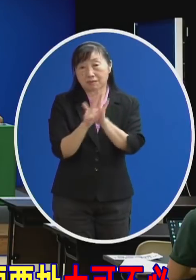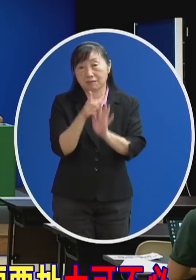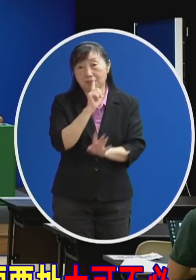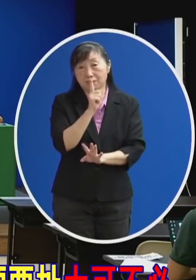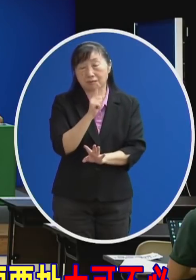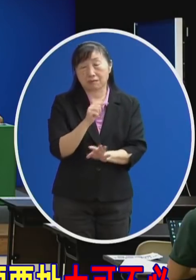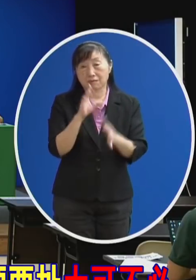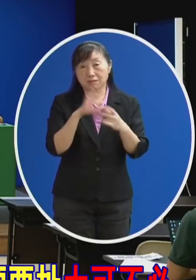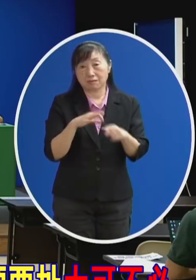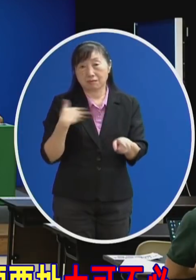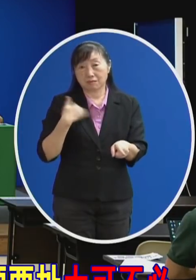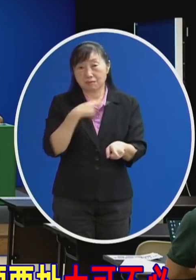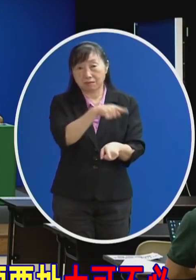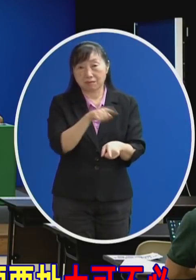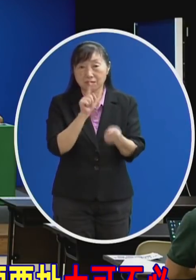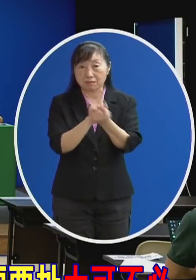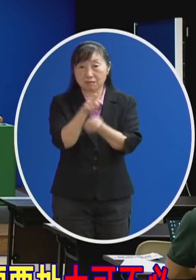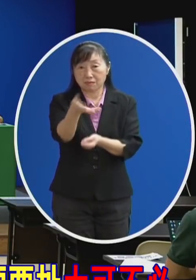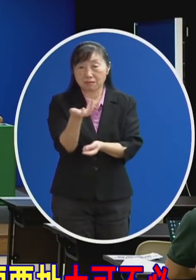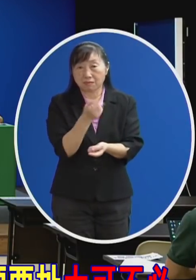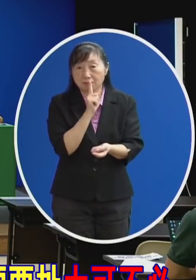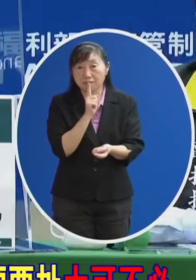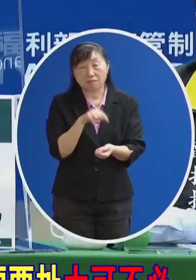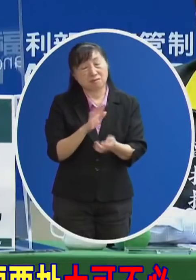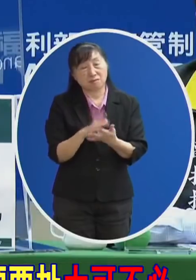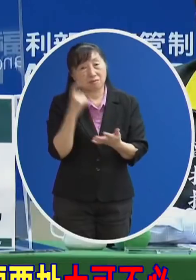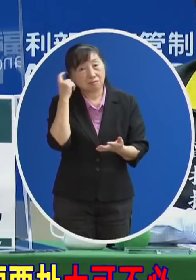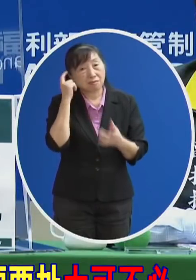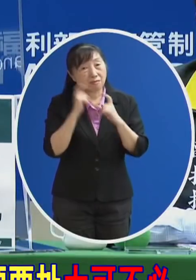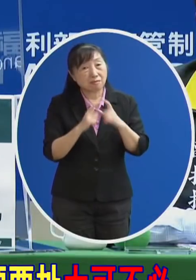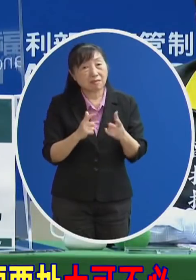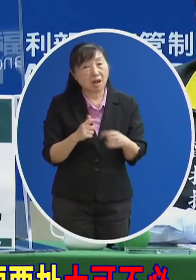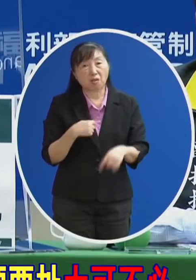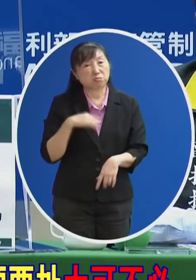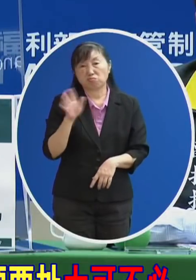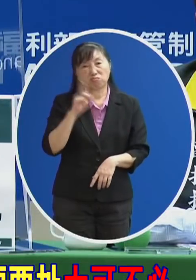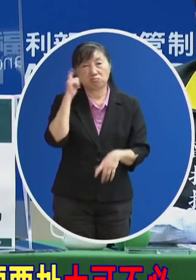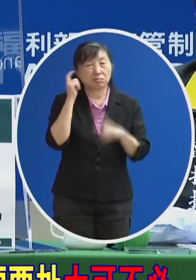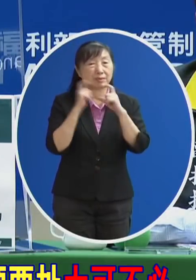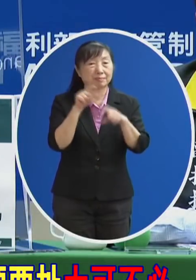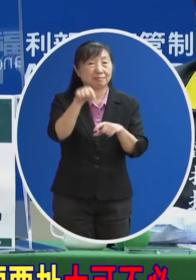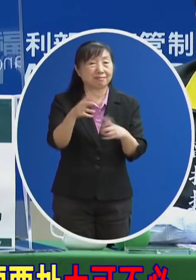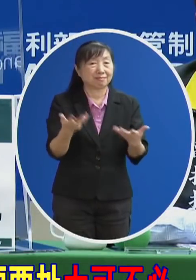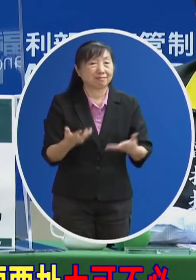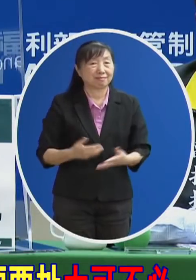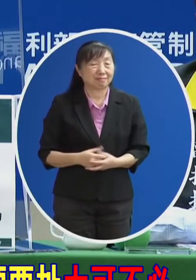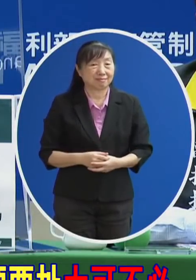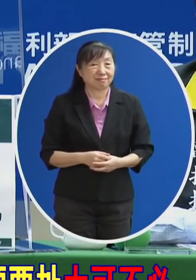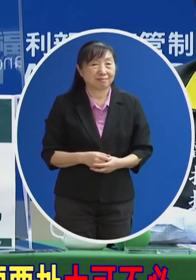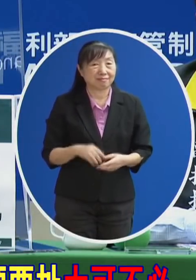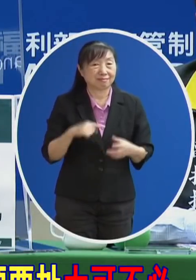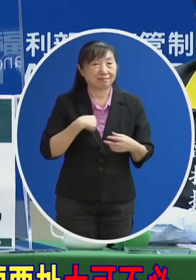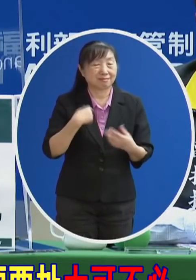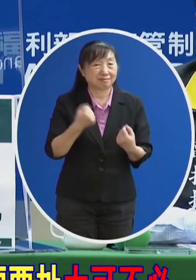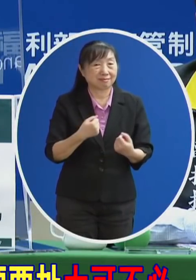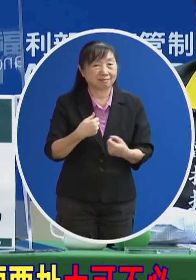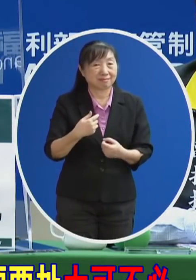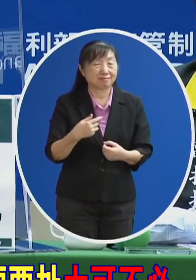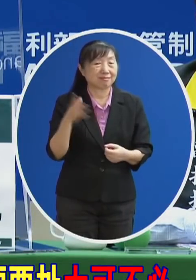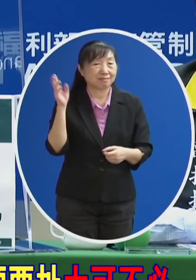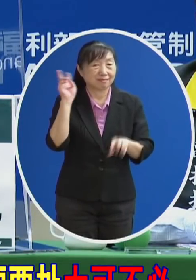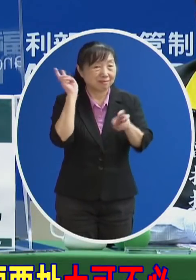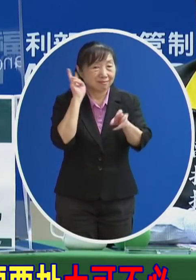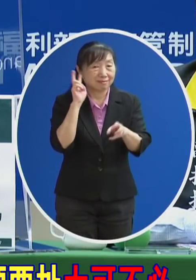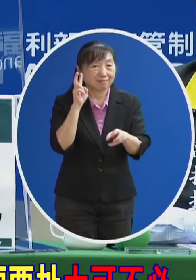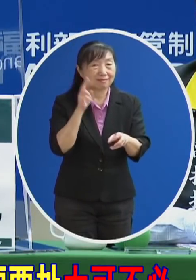想问一下部长的回应，谢谢。 我实在不应该去回应这种哈，比较，我是在电台大家在访问的时候